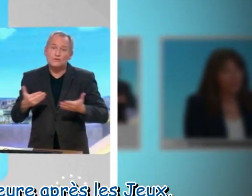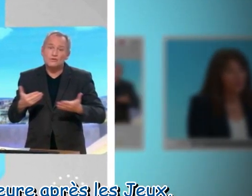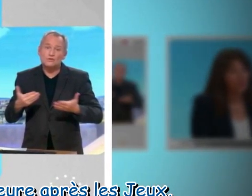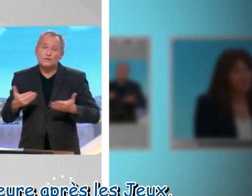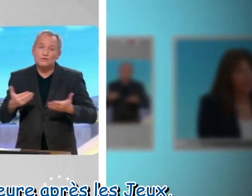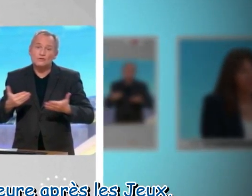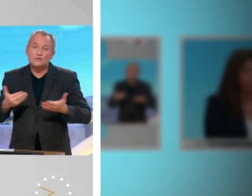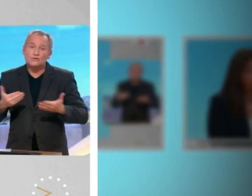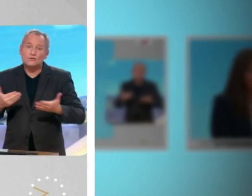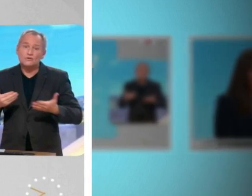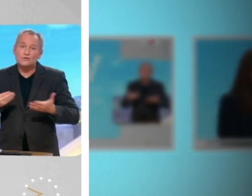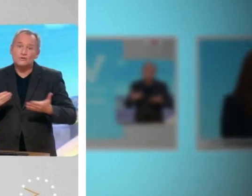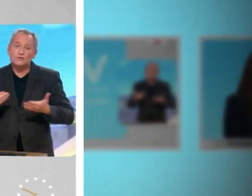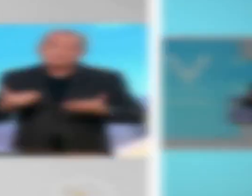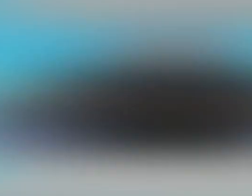ma tâche.